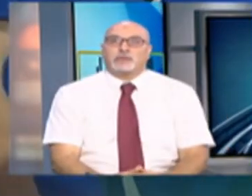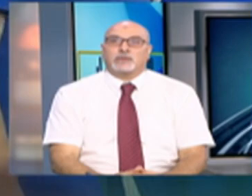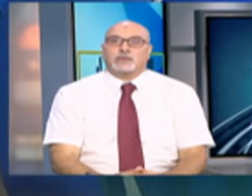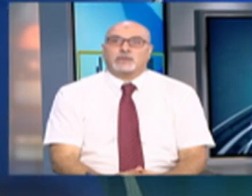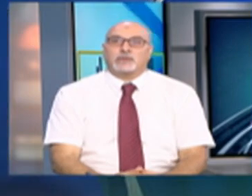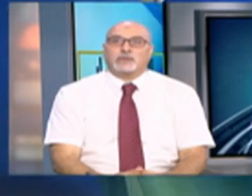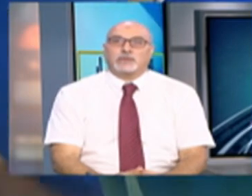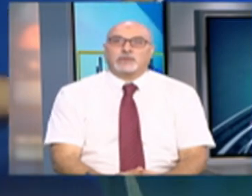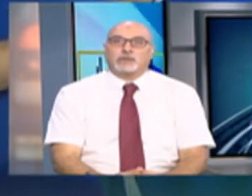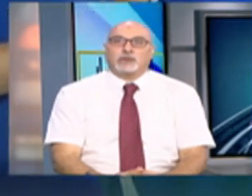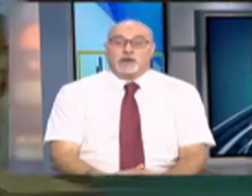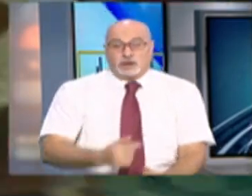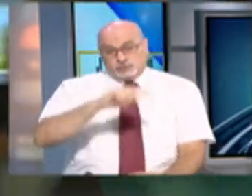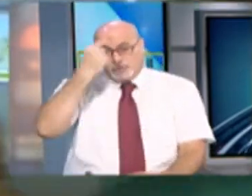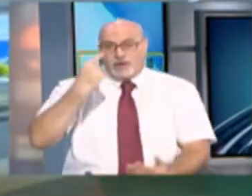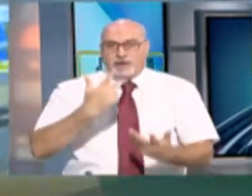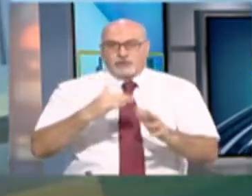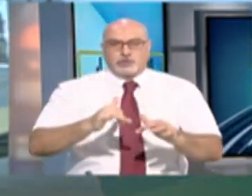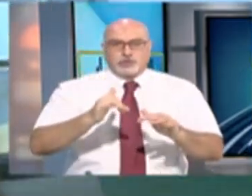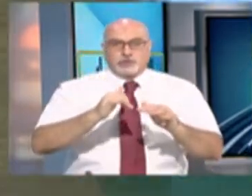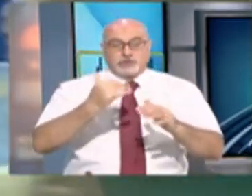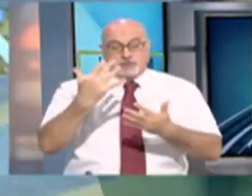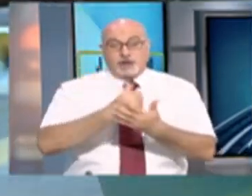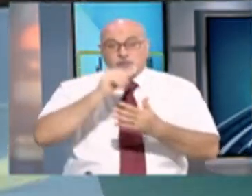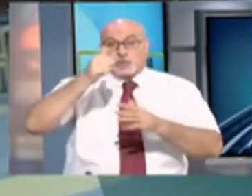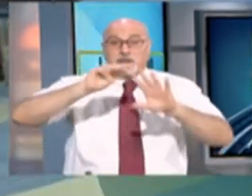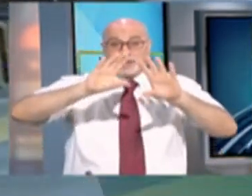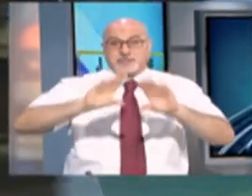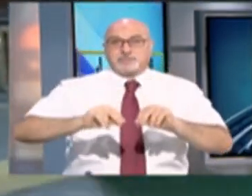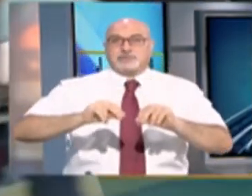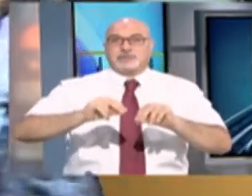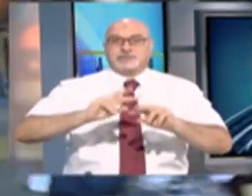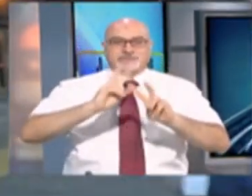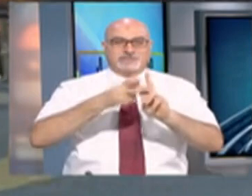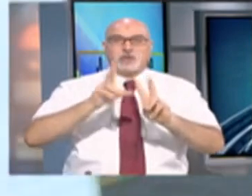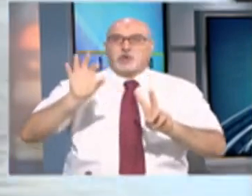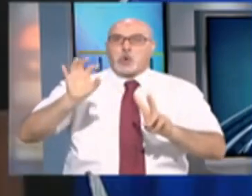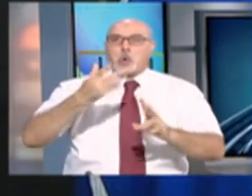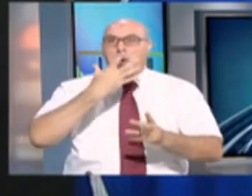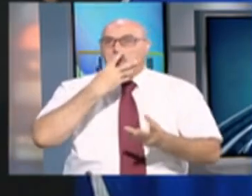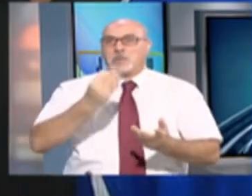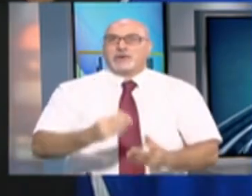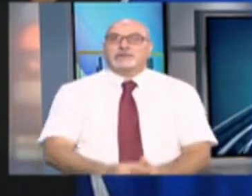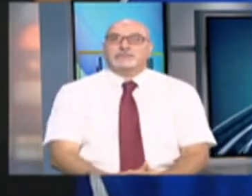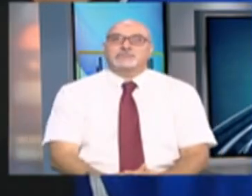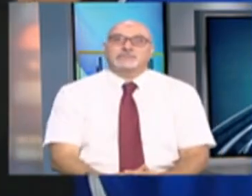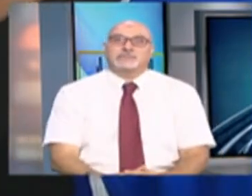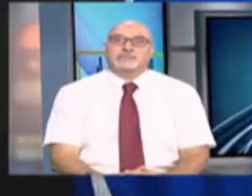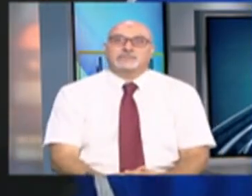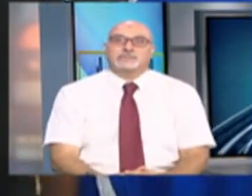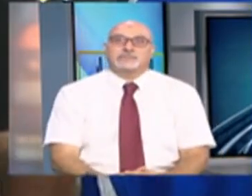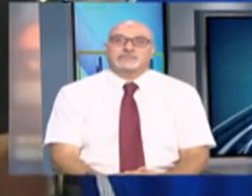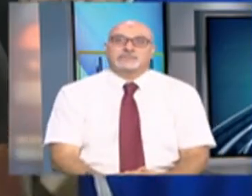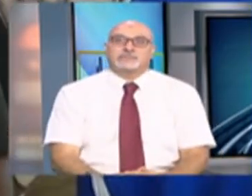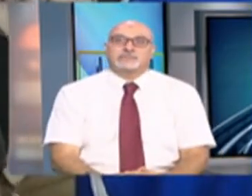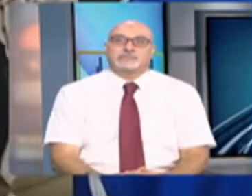الاول المراتب الاولى، ومرحبا بهم في الوهران الباهيه وراها منوره، وان شاء الله